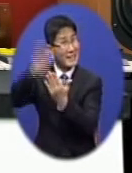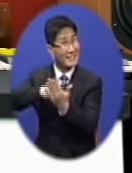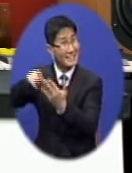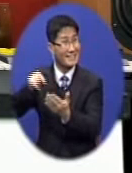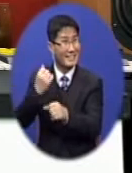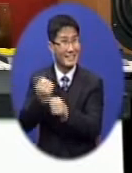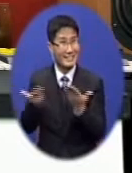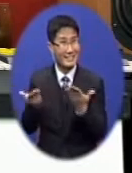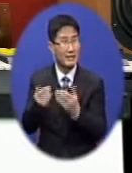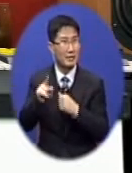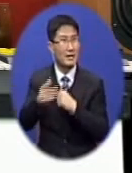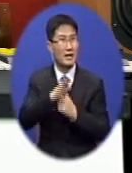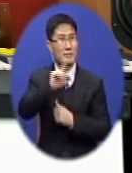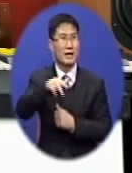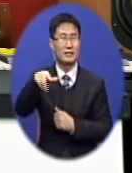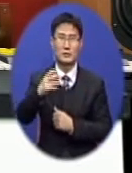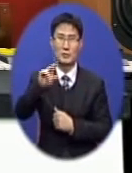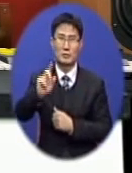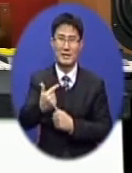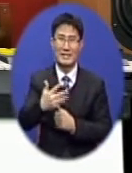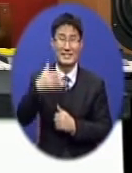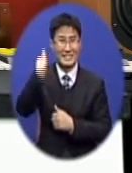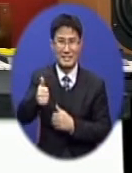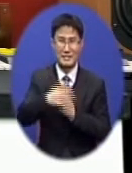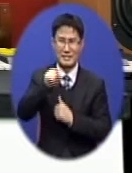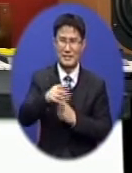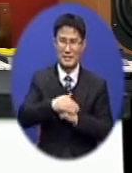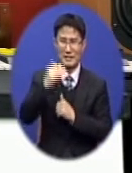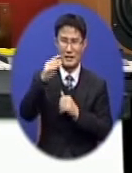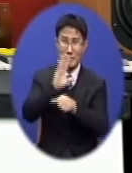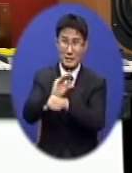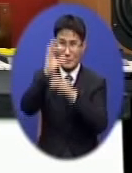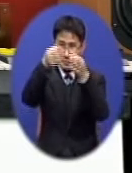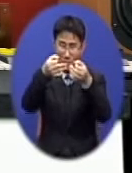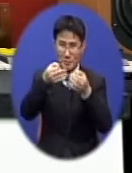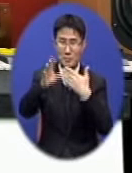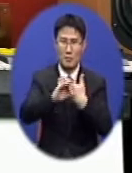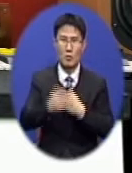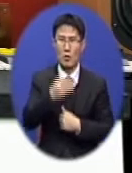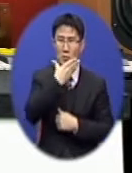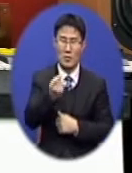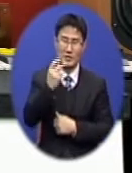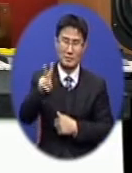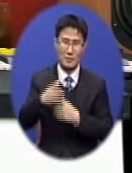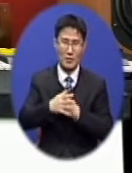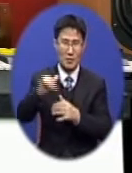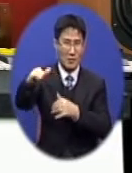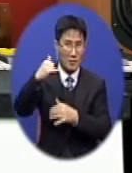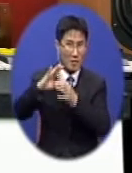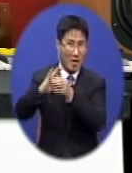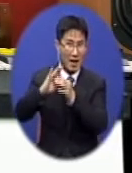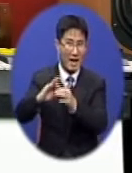하신다면요. 예. 예. 예. 예. 박종만 우리 사장님 이 방송을 보신다면 복지TV로 연락을 주시면